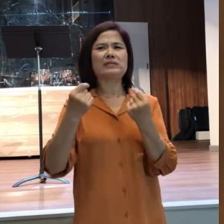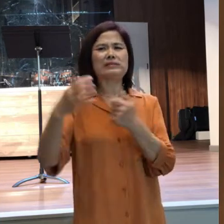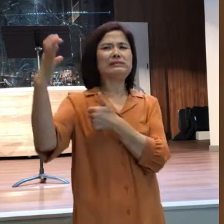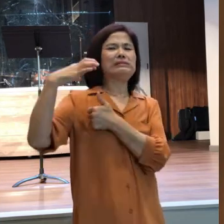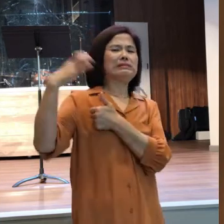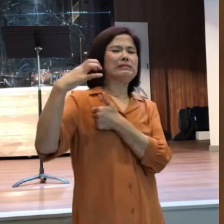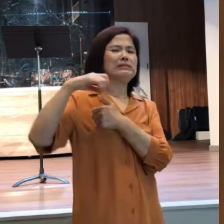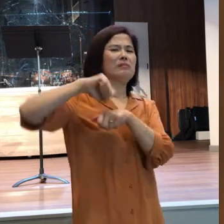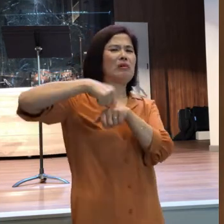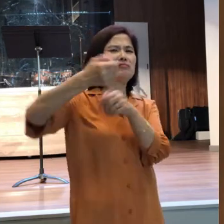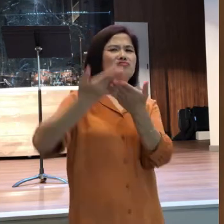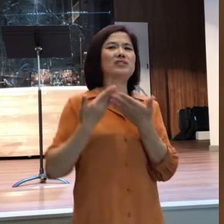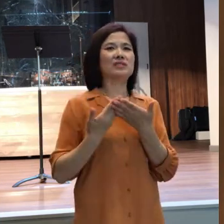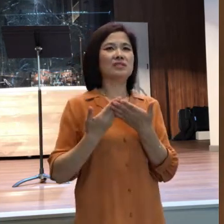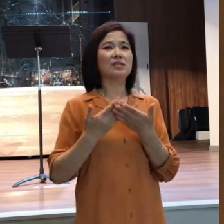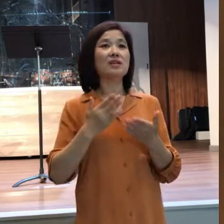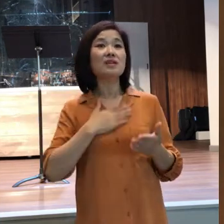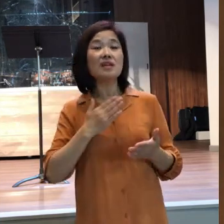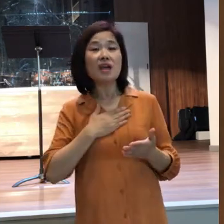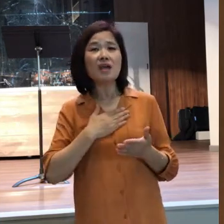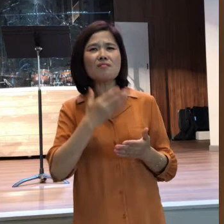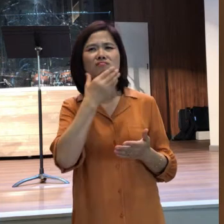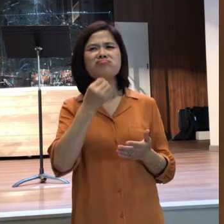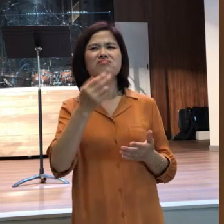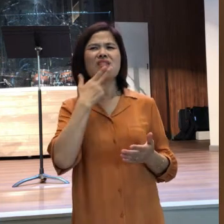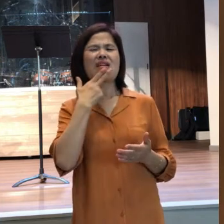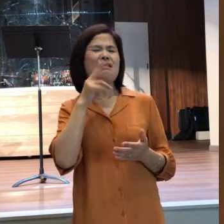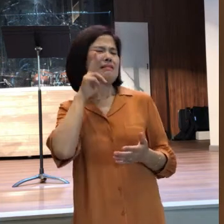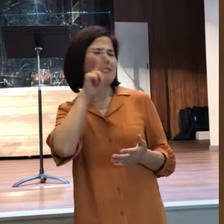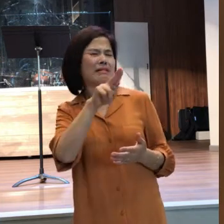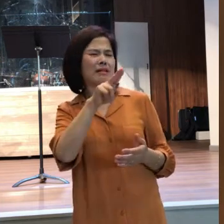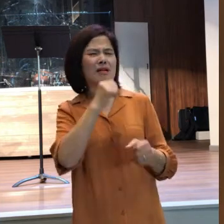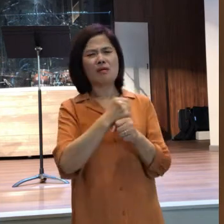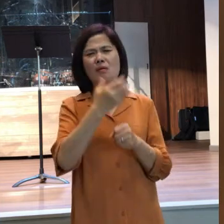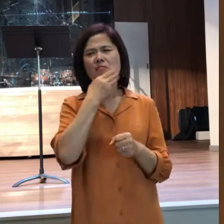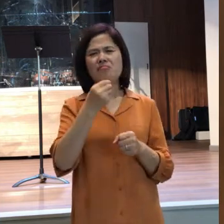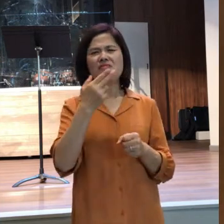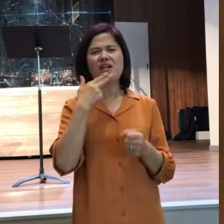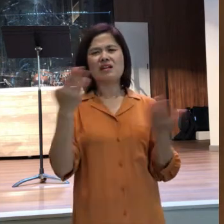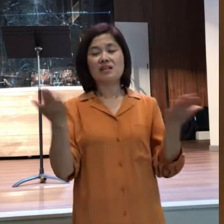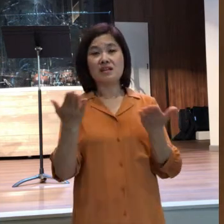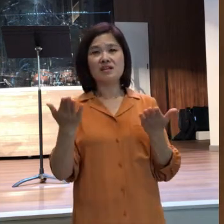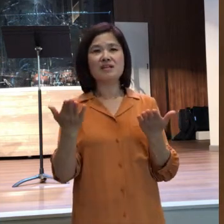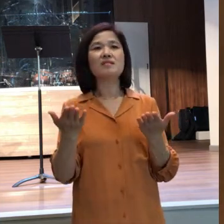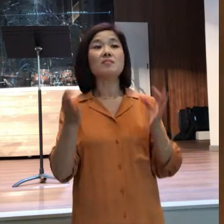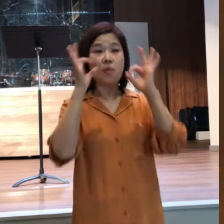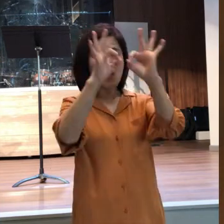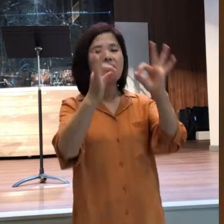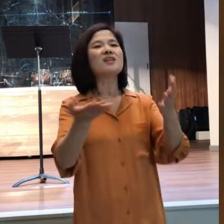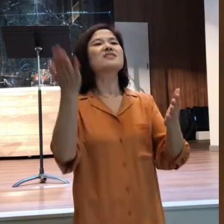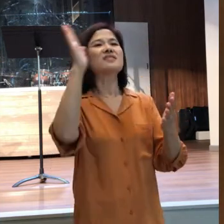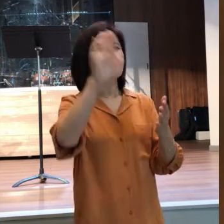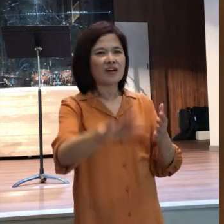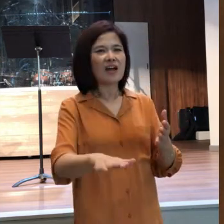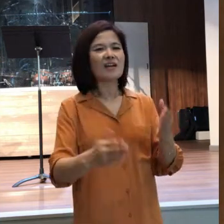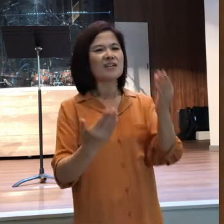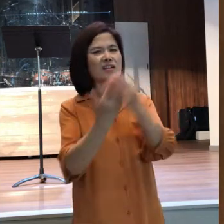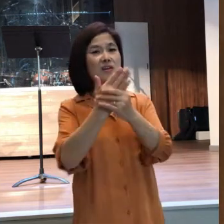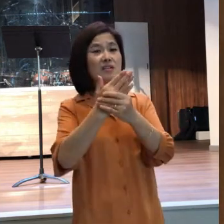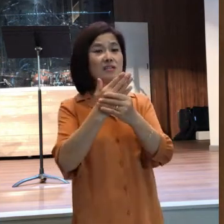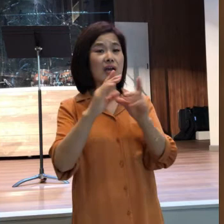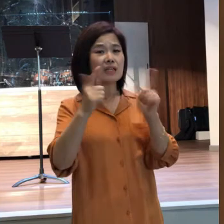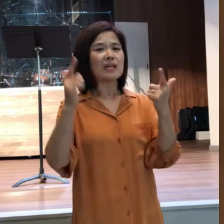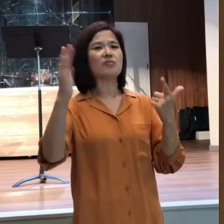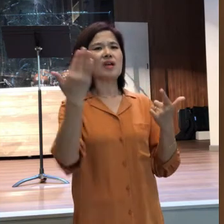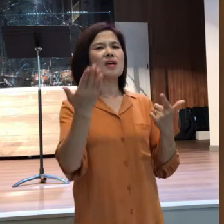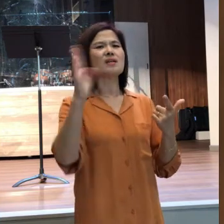가혹하게 벌을 주시지? 내 눈에는 끔찍하고 불행한 일처럼 보이지만 일어나서는 안 될 일처럼